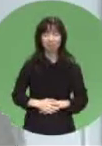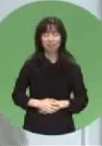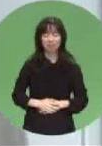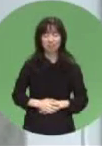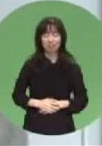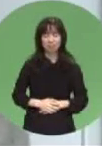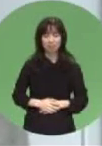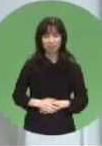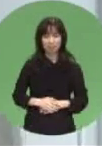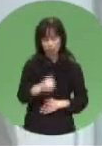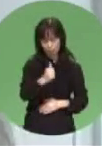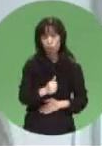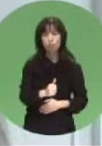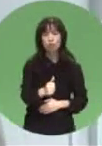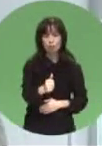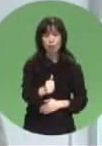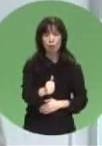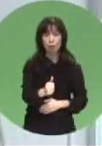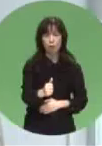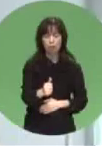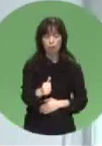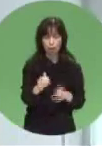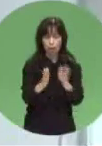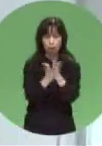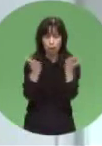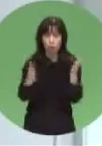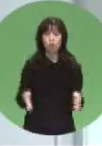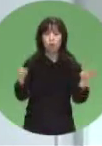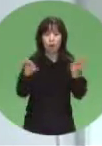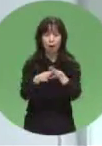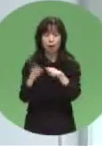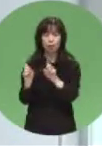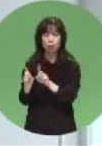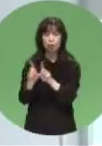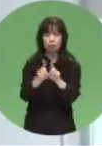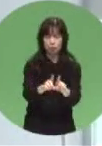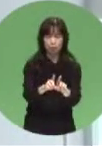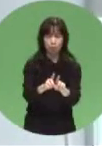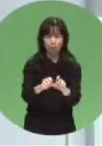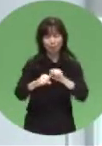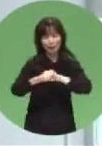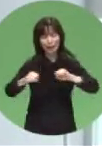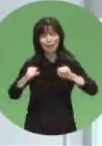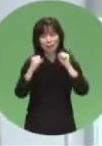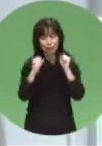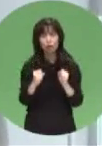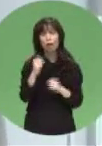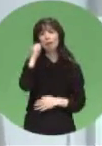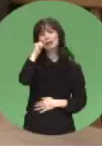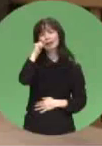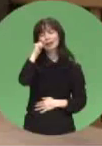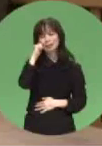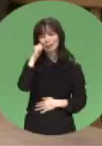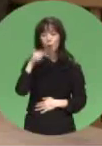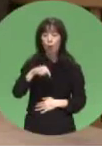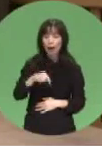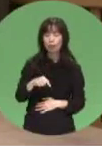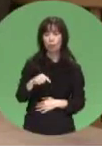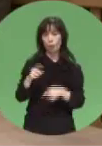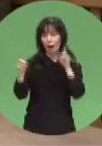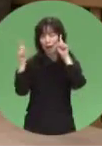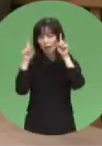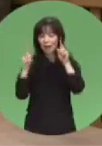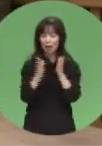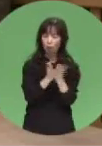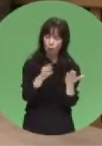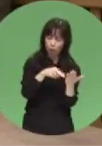下の息子はあまり本、普通の図書館に行ってもあまり長居ができないんですけど、ここだと遊んだり本を読んだりってできるので